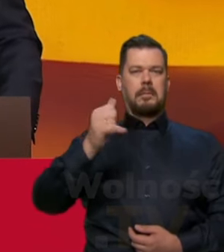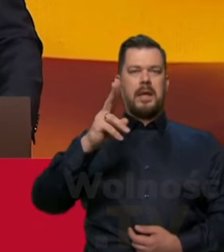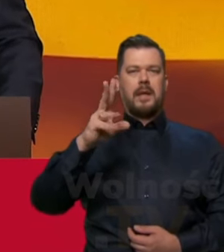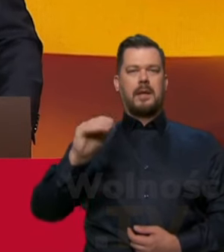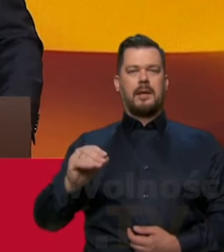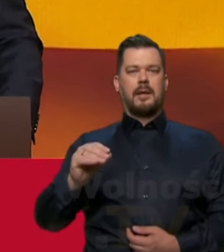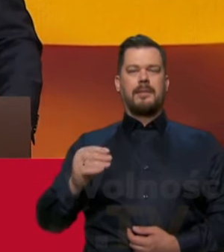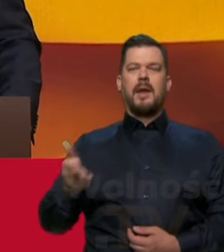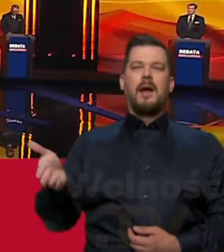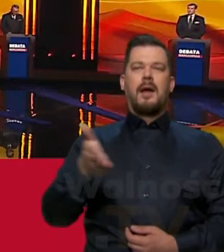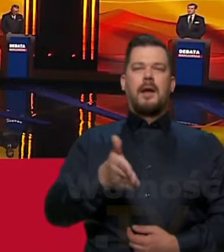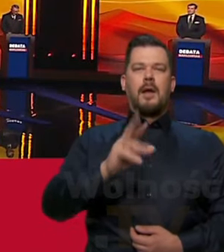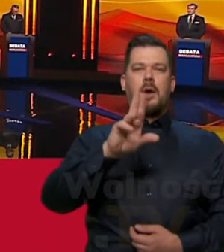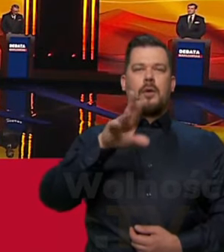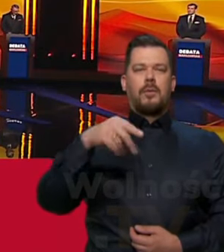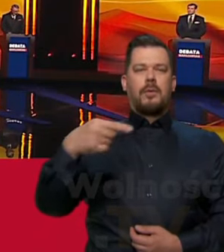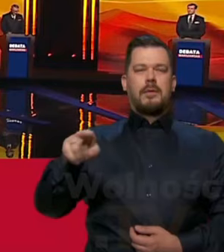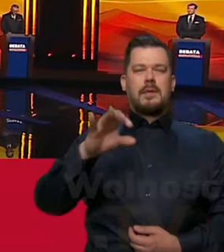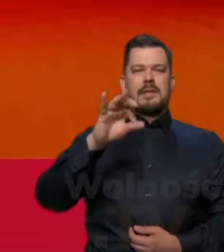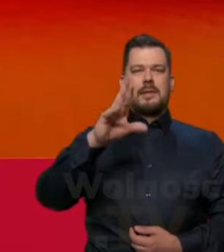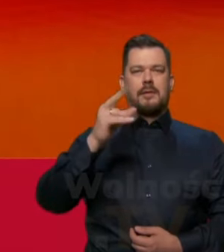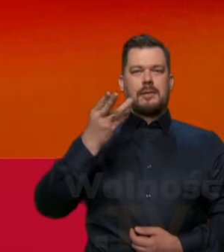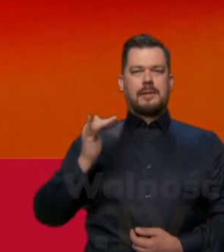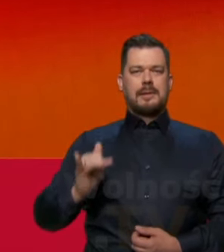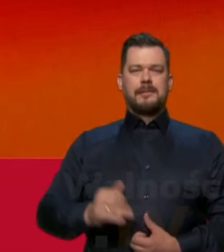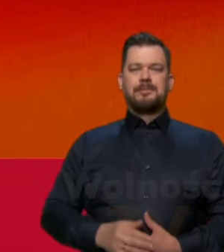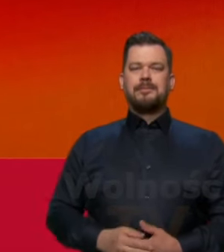Teraz pan Romuald Starosielec.